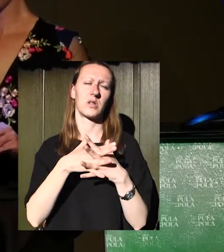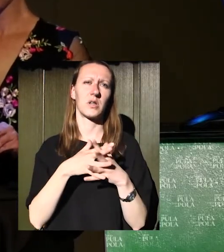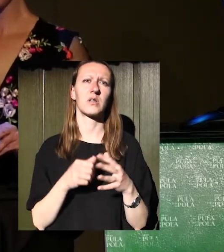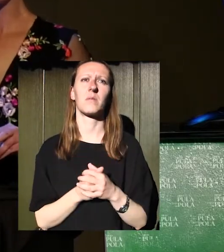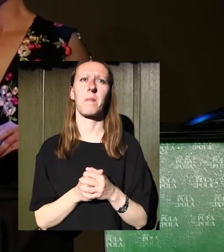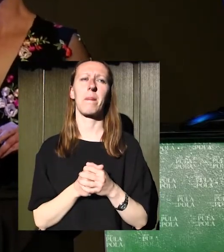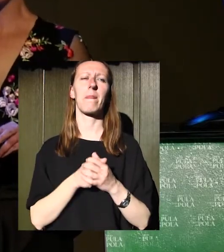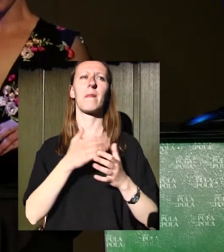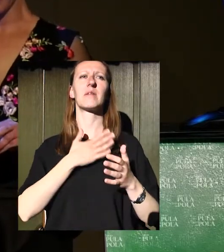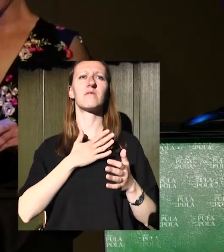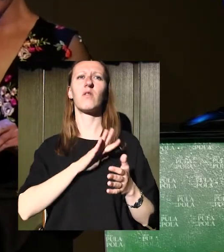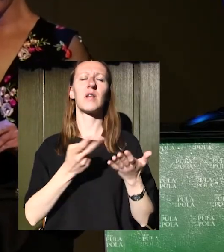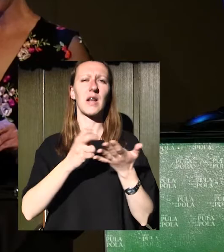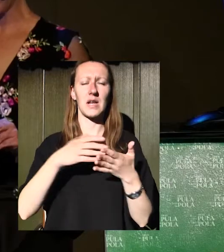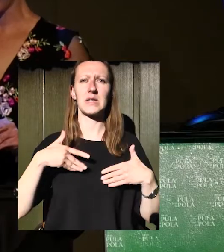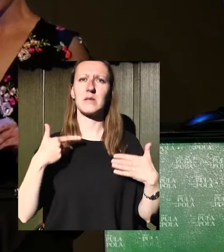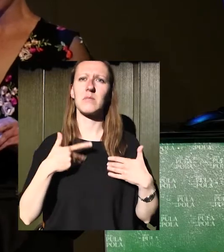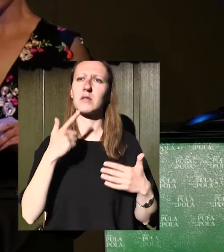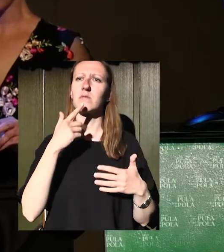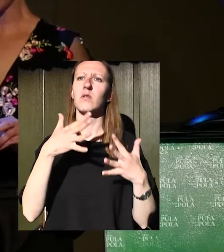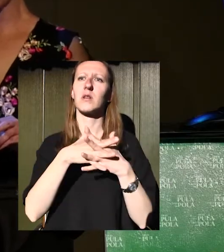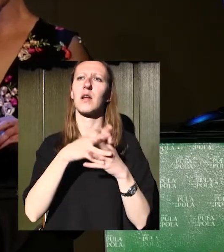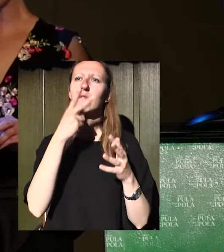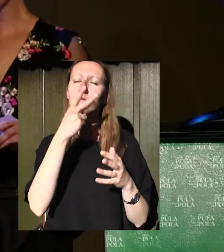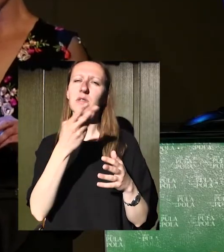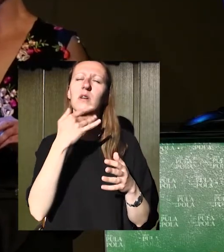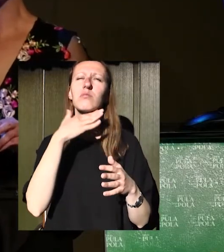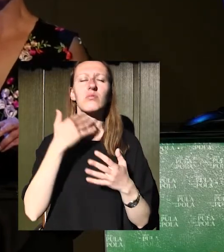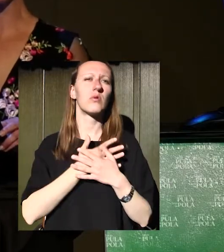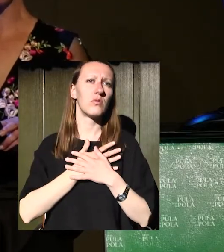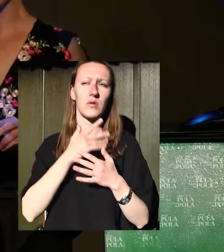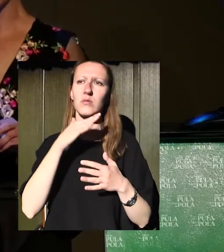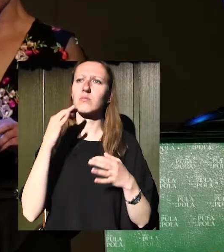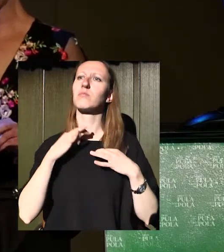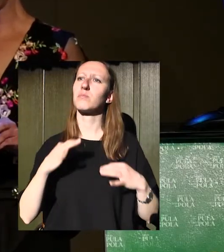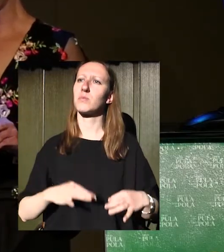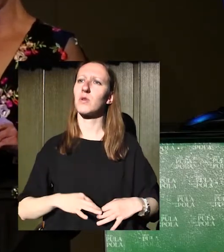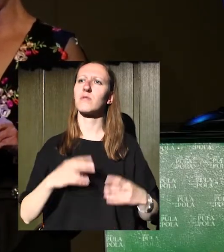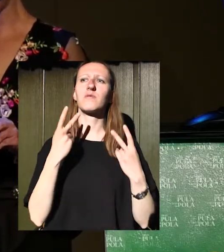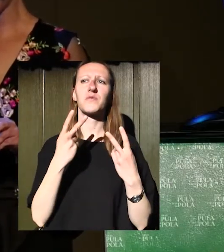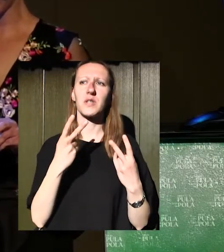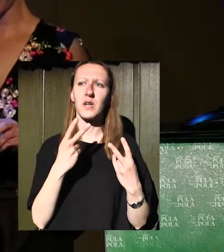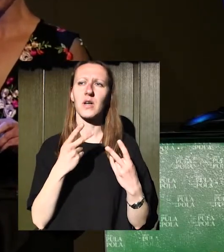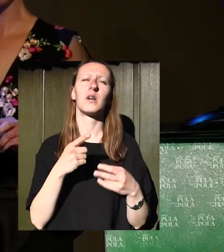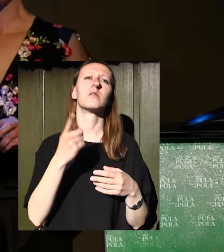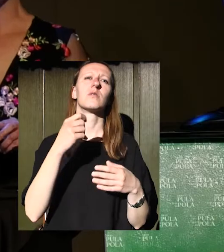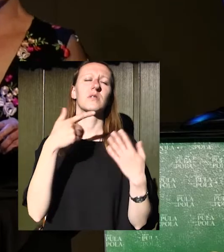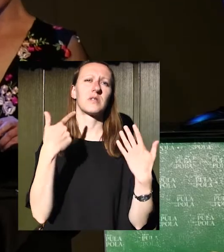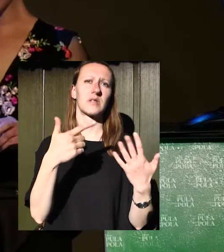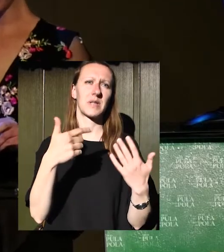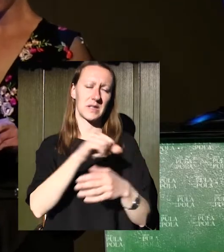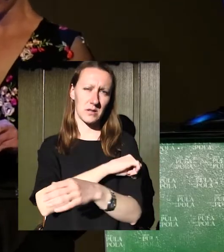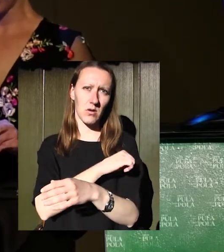città. I svoje najranije mladosti svoj grad doživljava s puno ljubavi i profesionalne znatiželje.